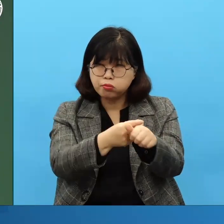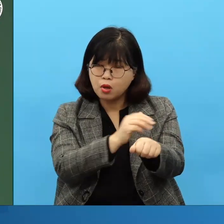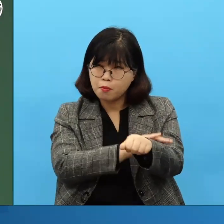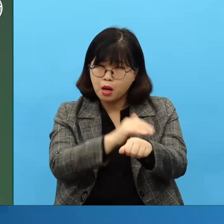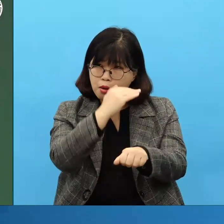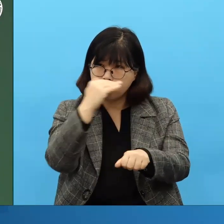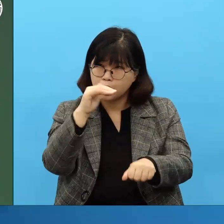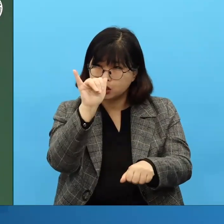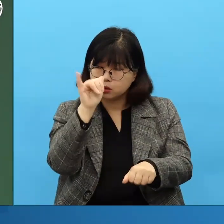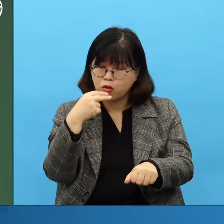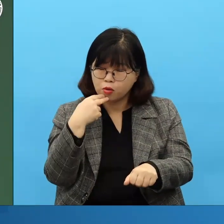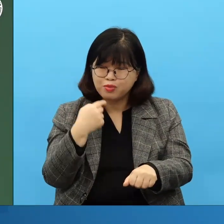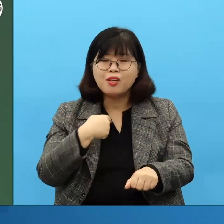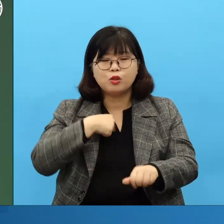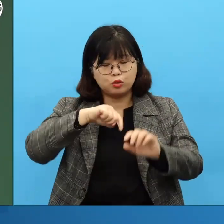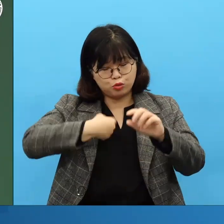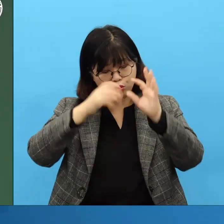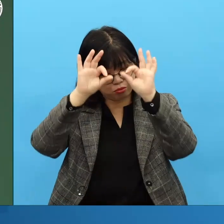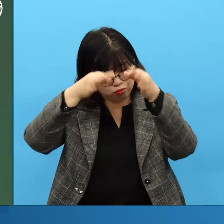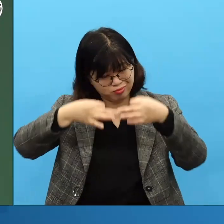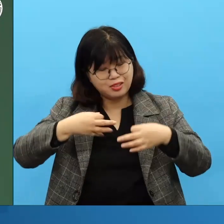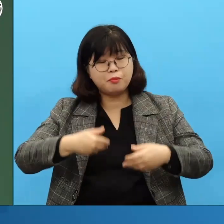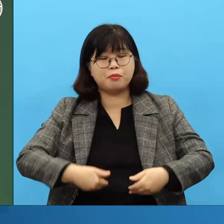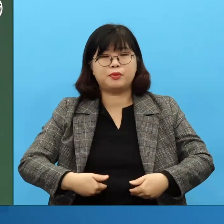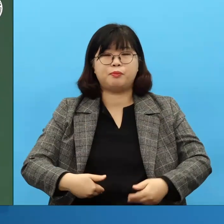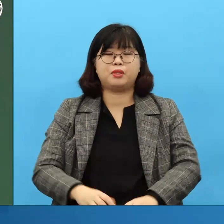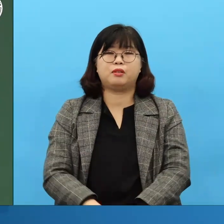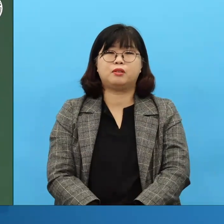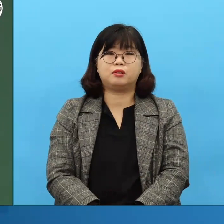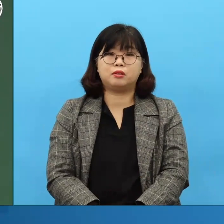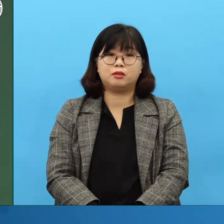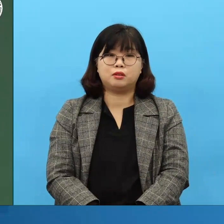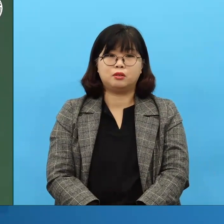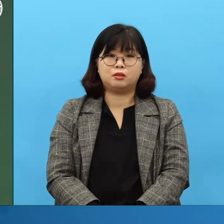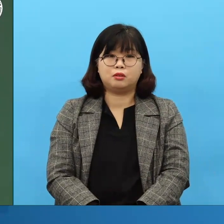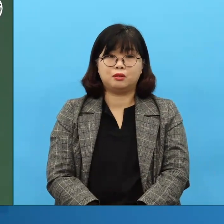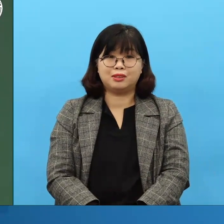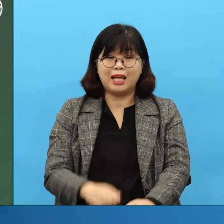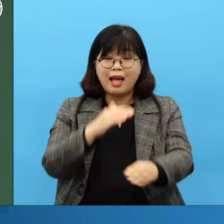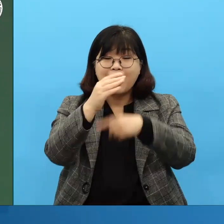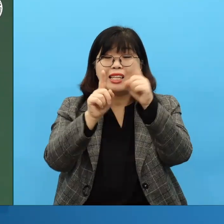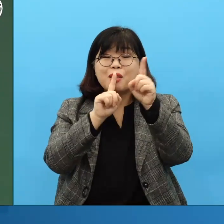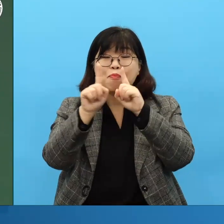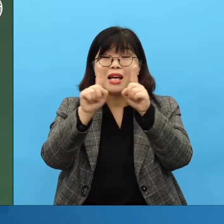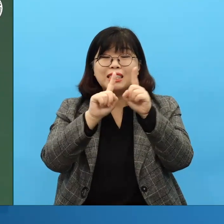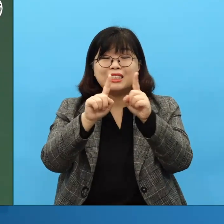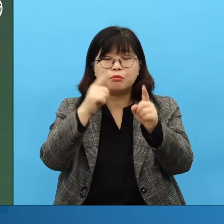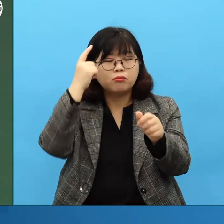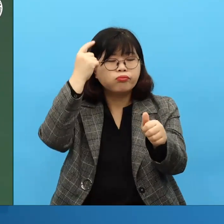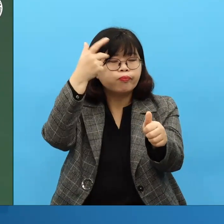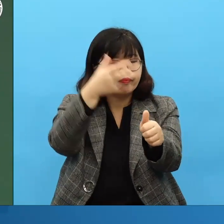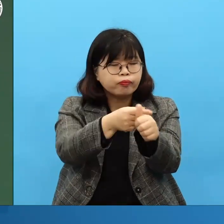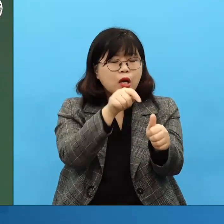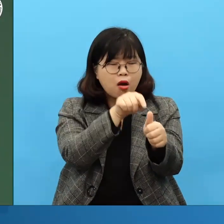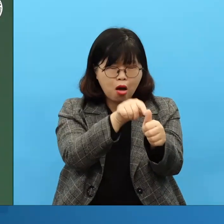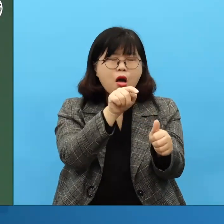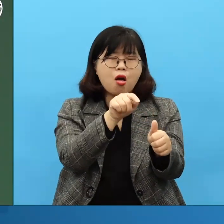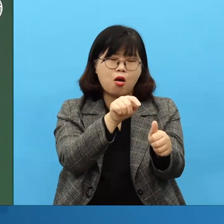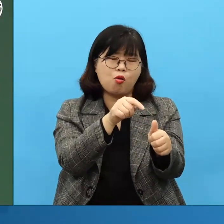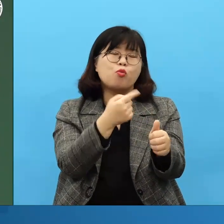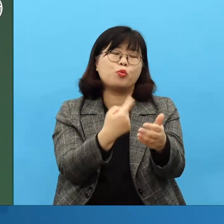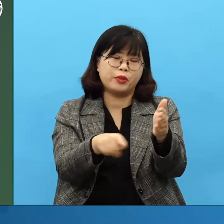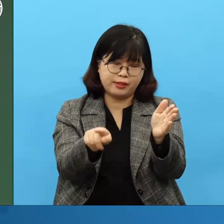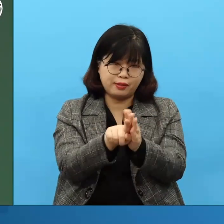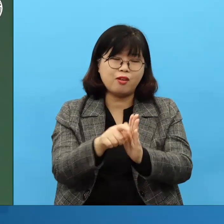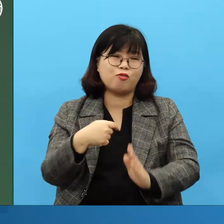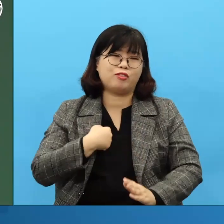거 아닙니까? For this, we are here in the church. 이거 하려고 우리가 살아 있는 겁니다. For this, we exist. 그래서 이거보다 더 중요한 건 없어요. And that's why